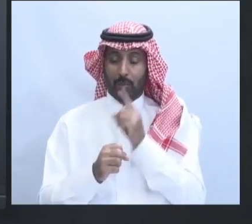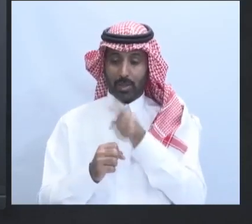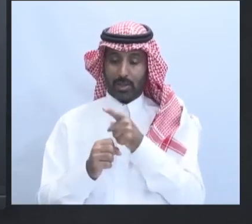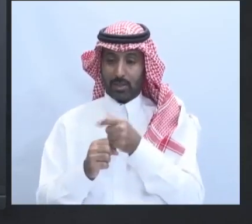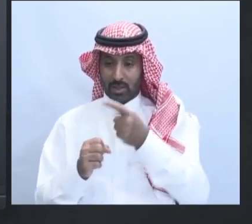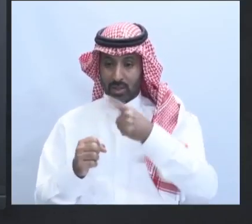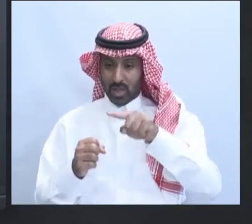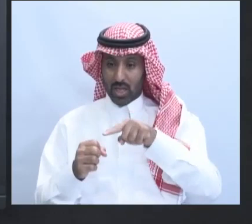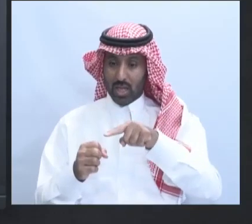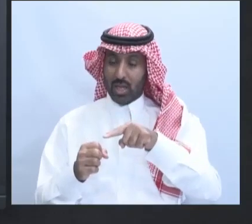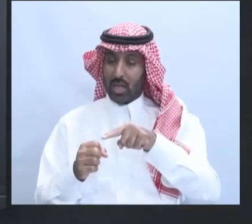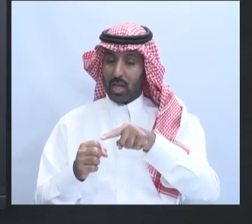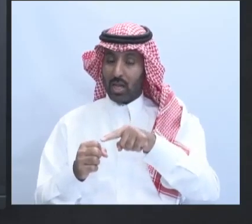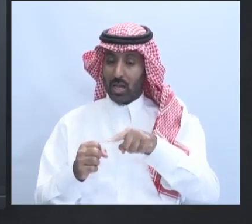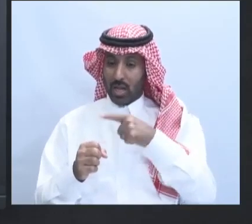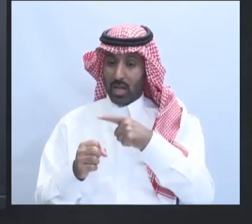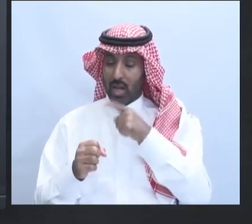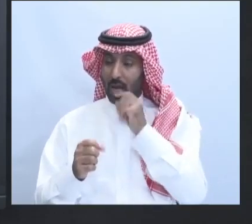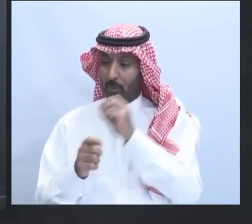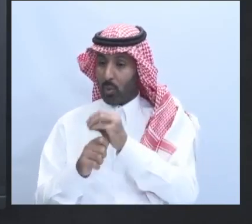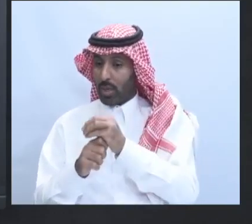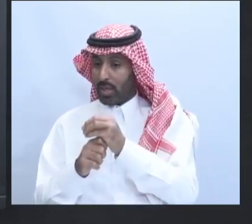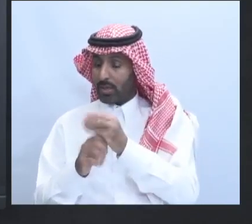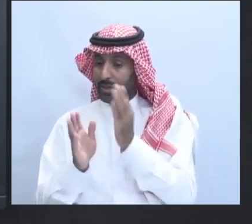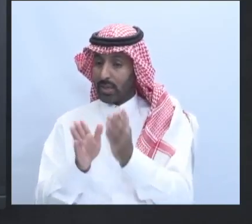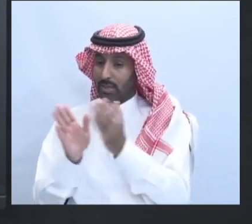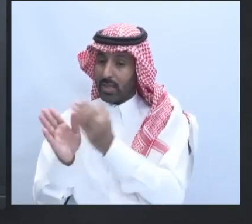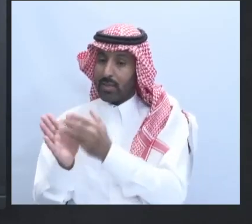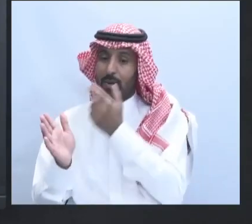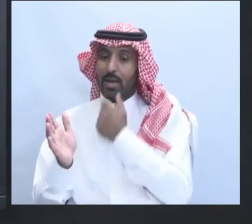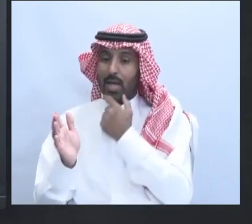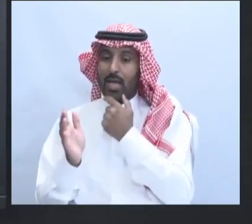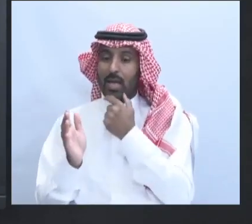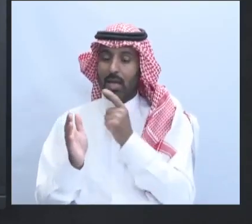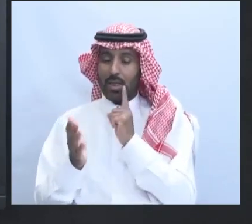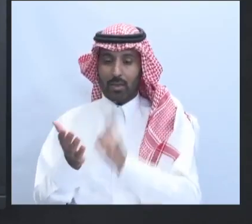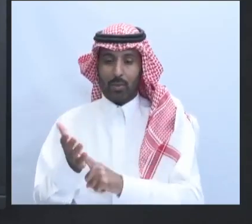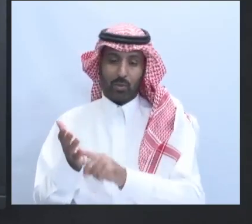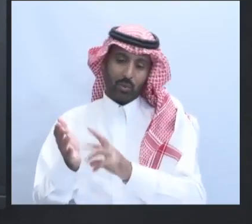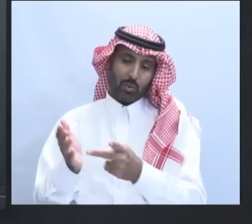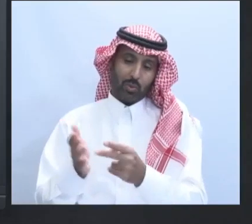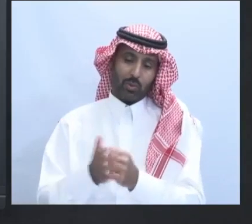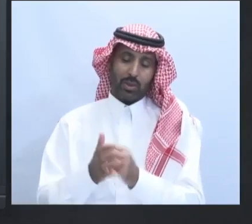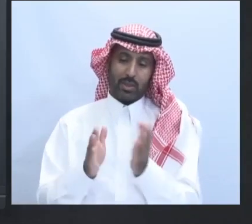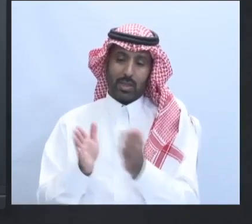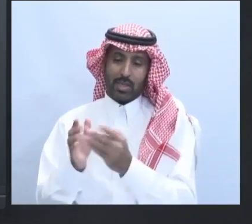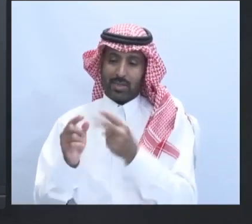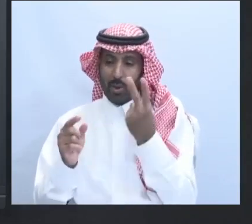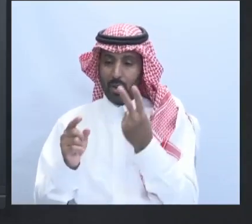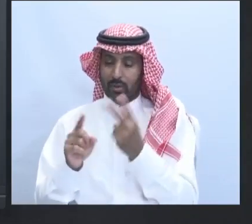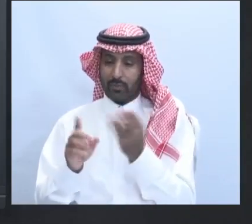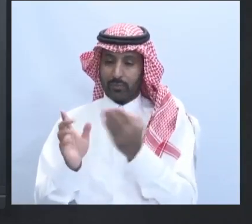المرويات في السنه النبويه نتج عنه تقسيم الاحاديث من حيث ثبوت وعدمه الى قسمين رئيسين